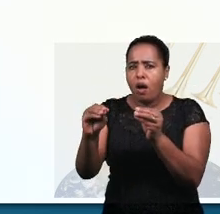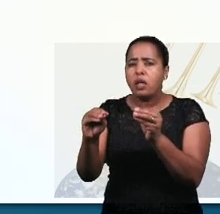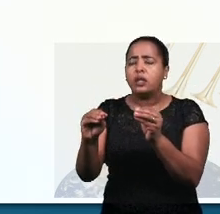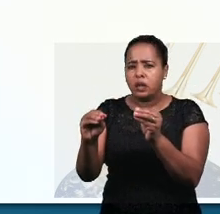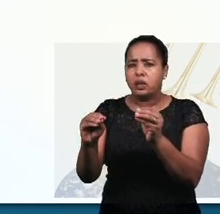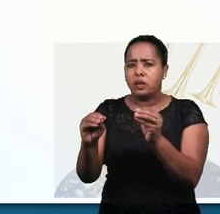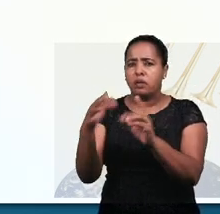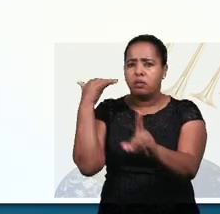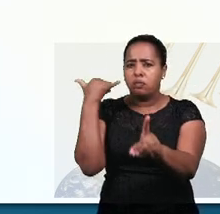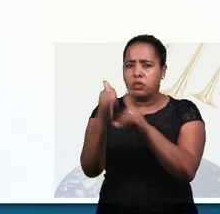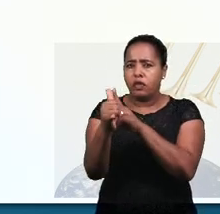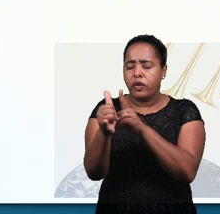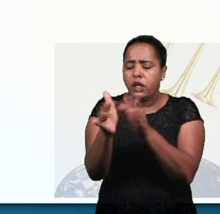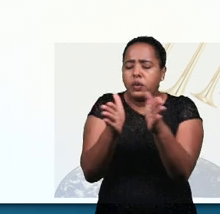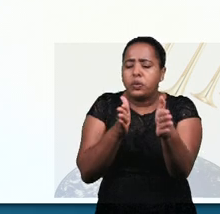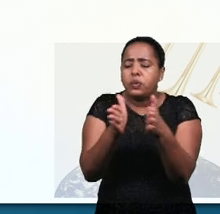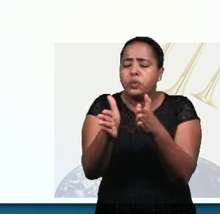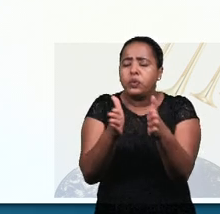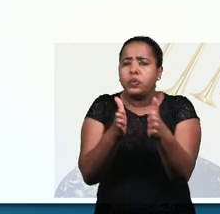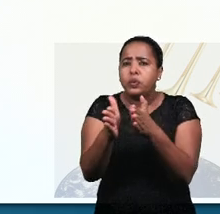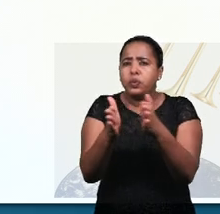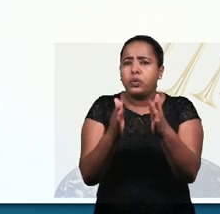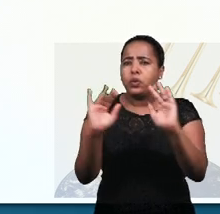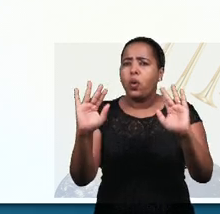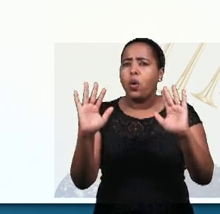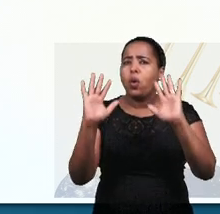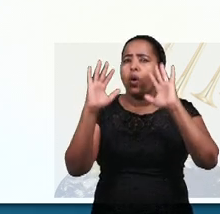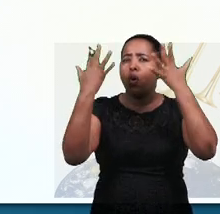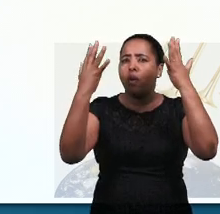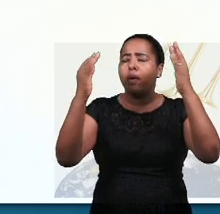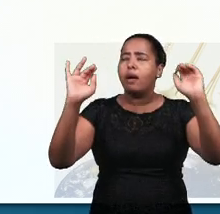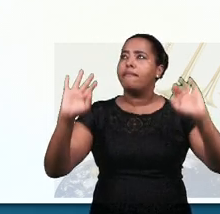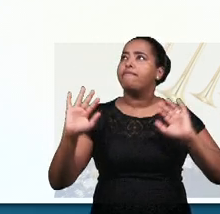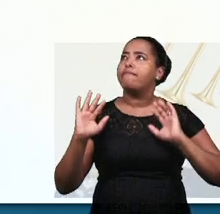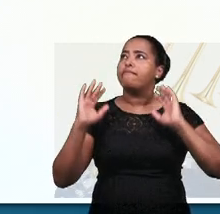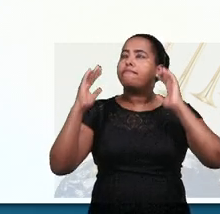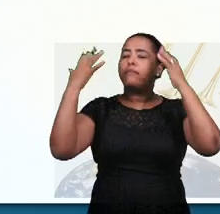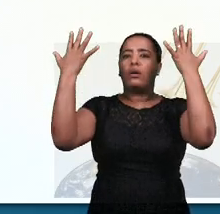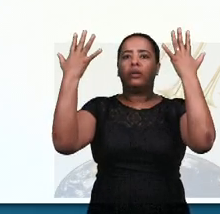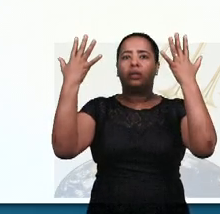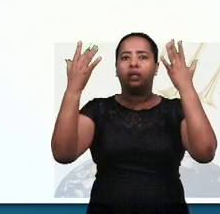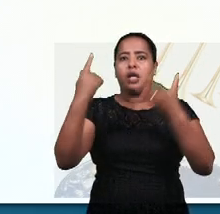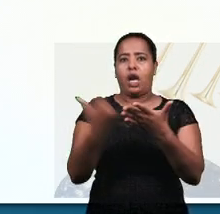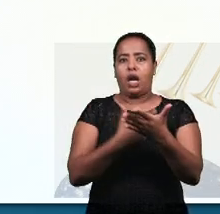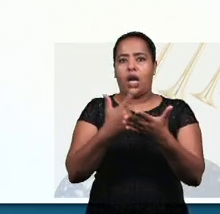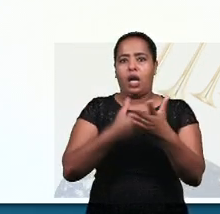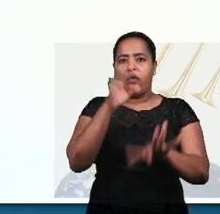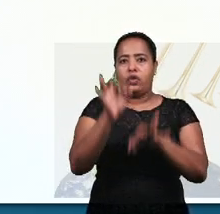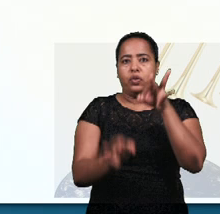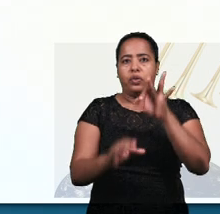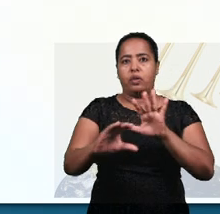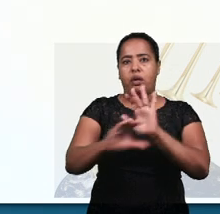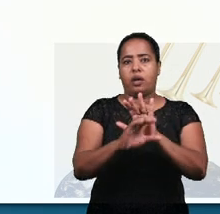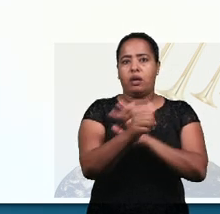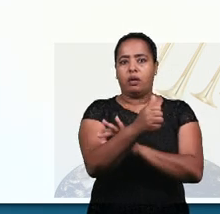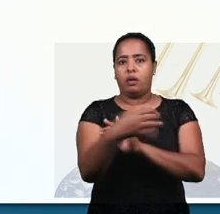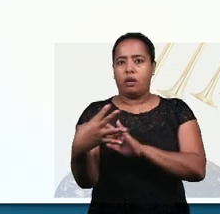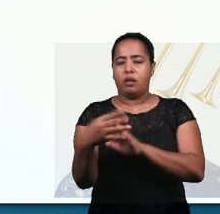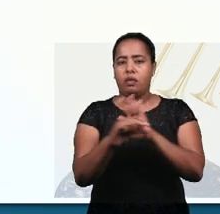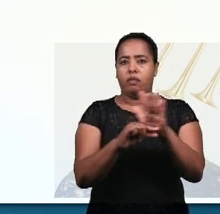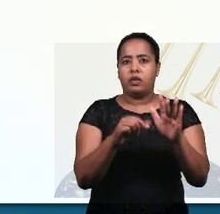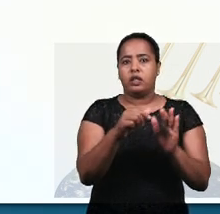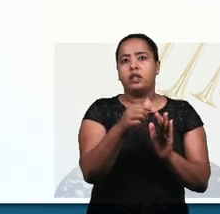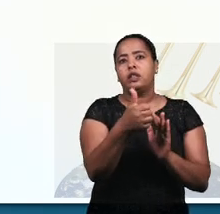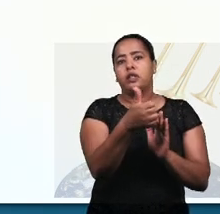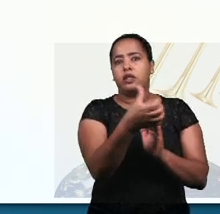la période où on célébrait les noces, dans le livre de Juges, chapitre 14, versets 16